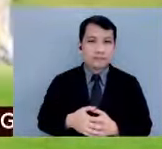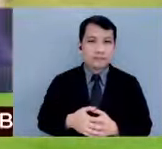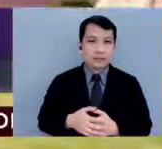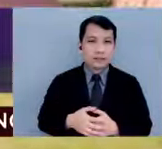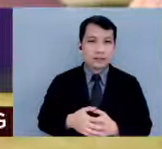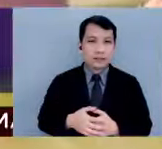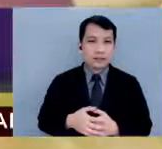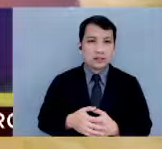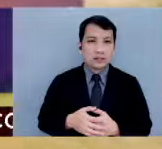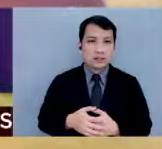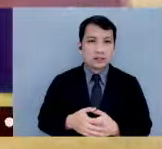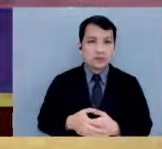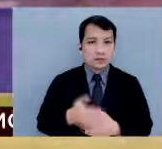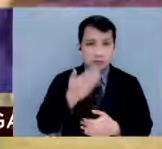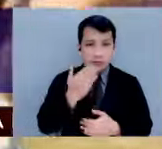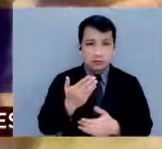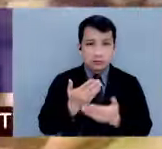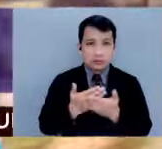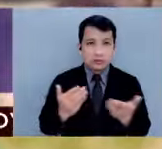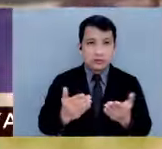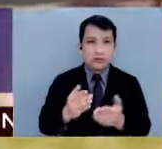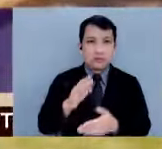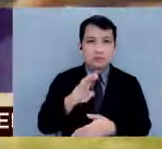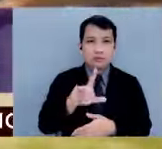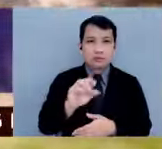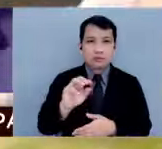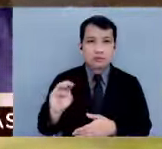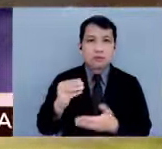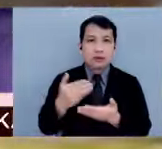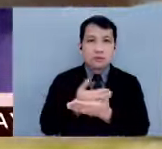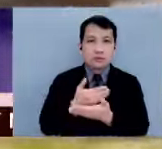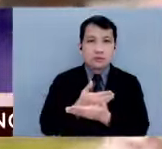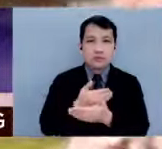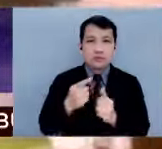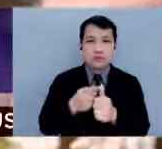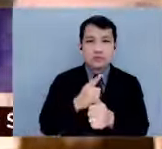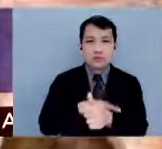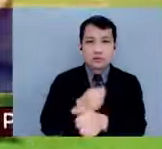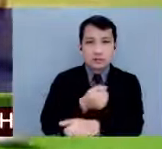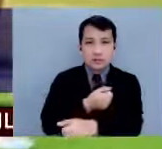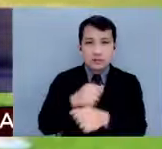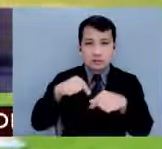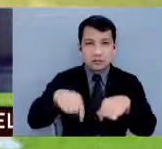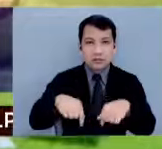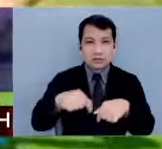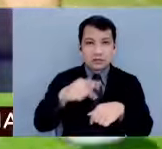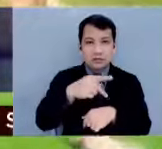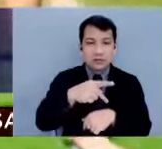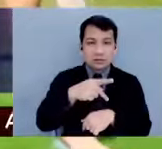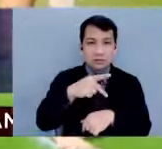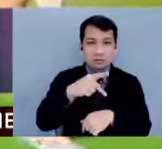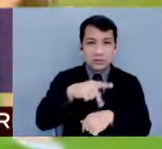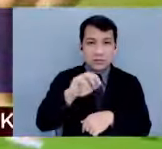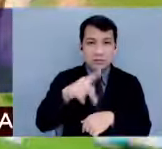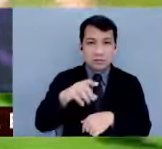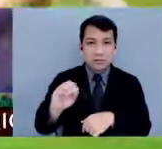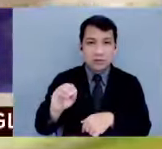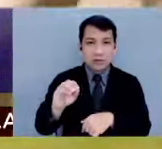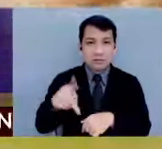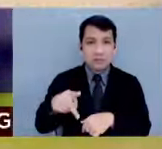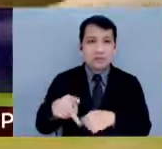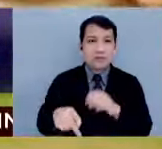Good news naman sa mga Bloom! Magkakaroon na ng first solo concert ang P-pop girl group na Beanie. Inanunsyo